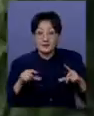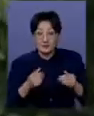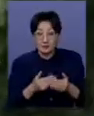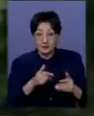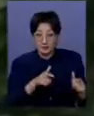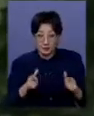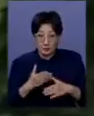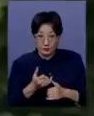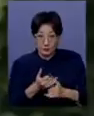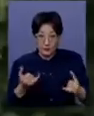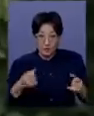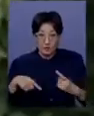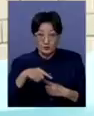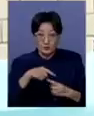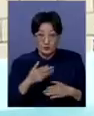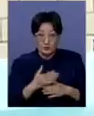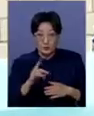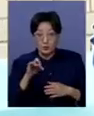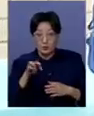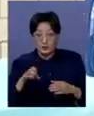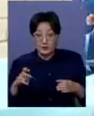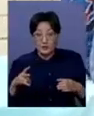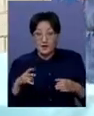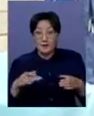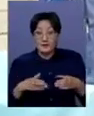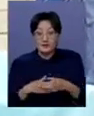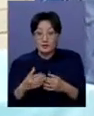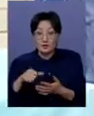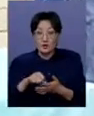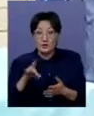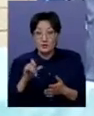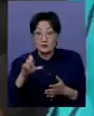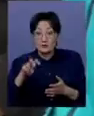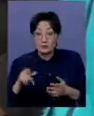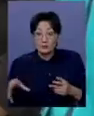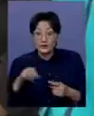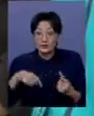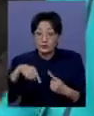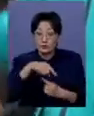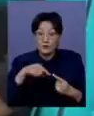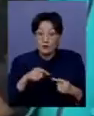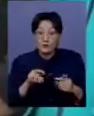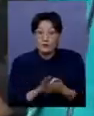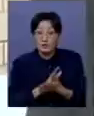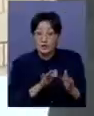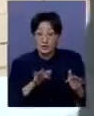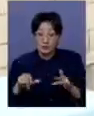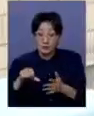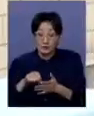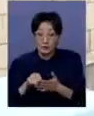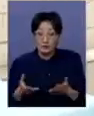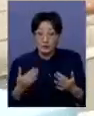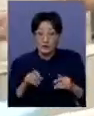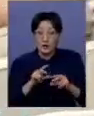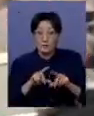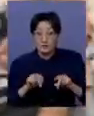көрсетілген. Демеушілік көрсеткен Нұр Отан партиясының мүшесі Расул Ахметов барша кәсіпкерлерді игі шараға қатысуға шақырып,